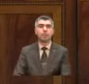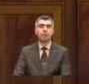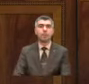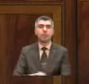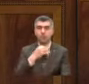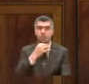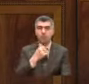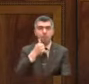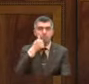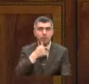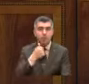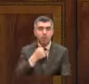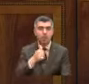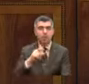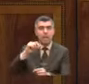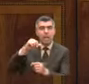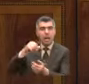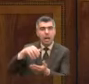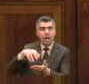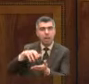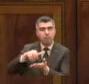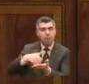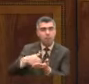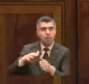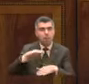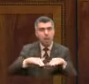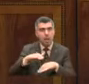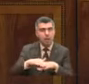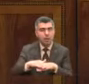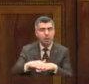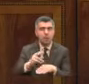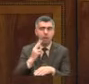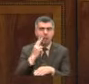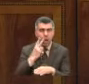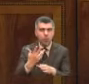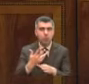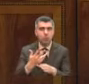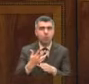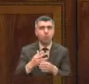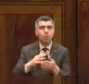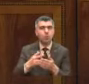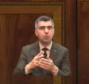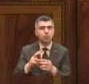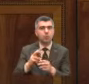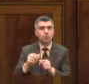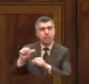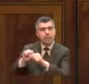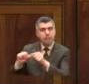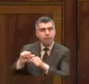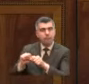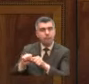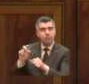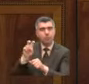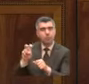على اللوبيات ديال المقا ديال الرمال، بحال اللي كاينه اللوبيات ديال السجائر وديال تهريب الاموال والعمله الصعبه وديال فعدد